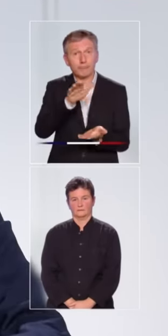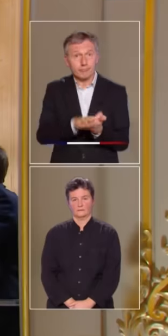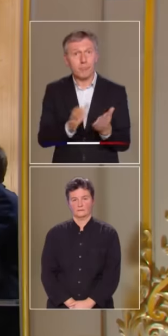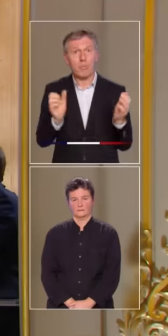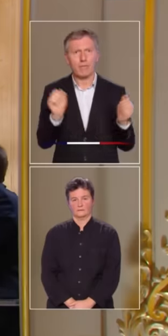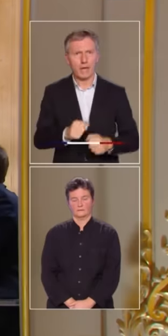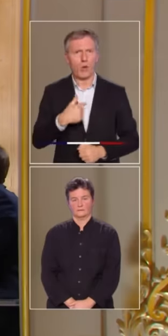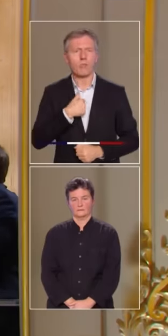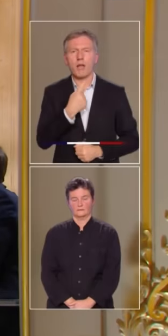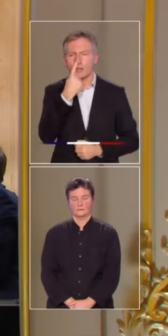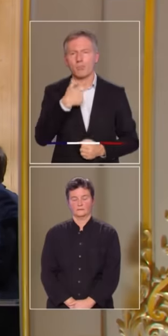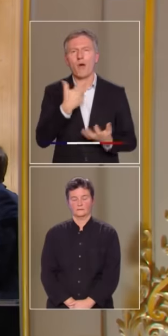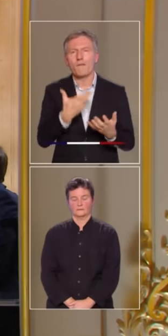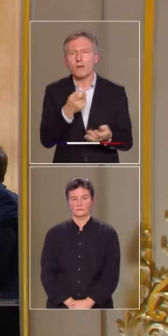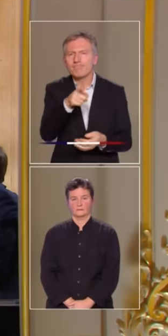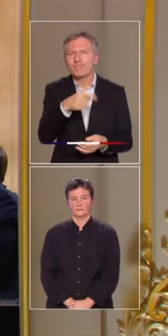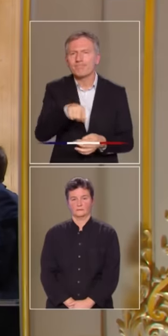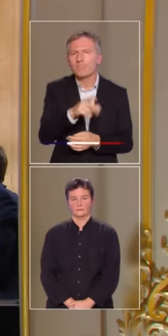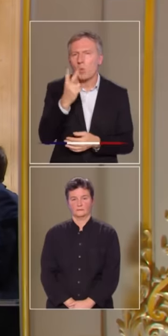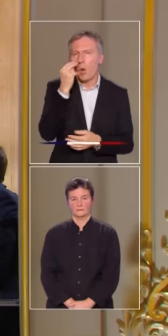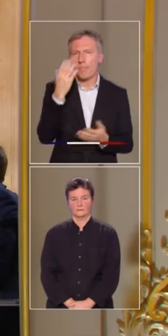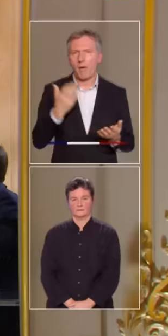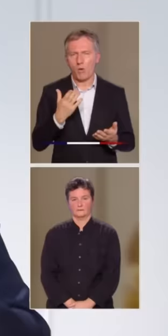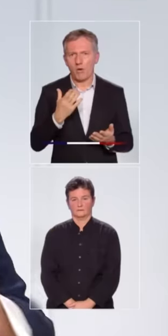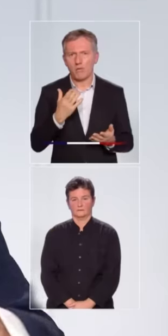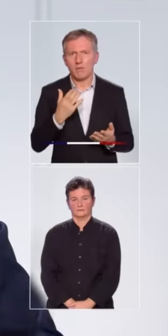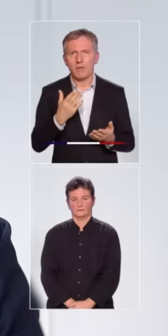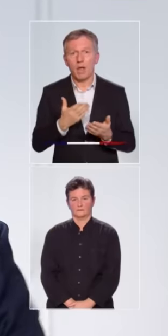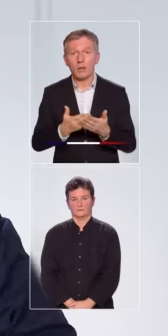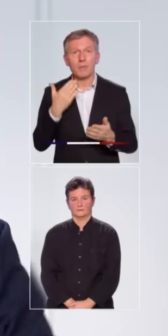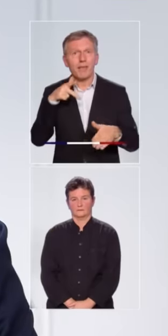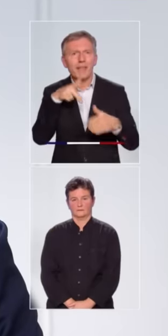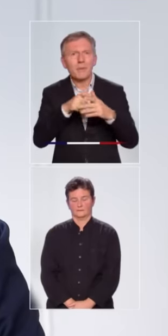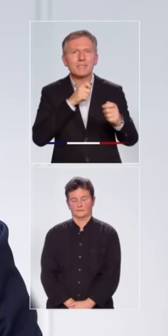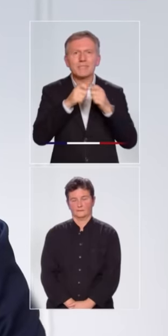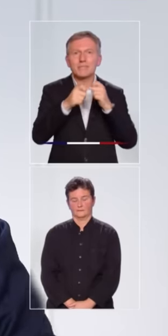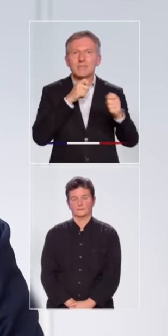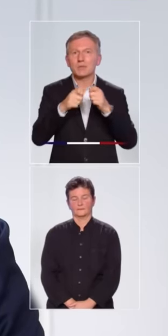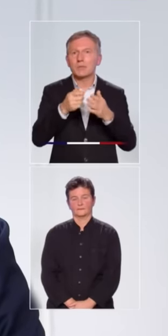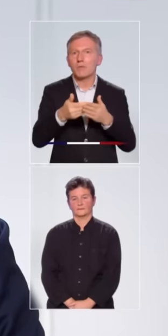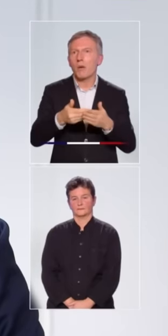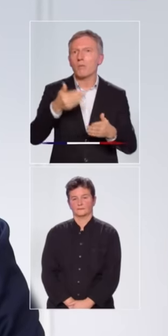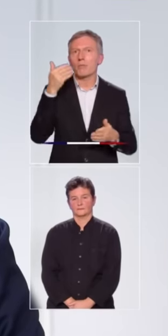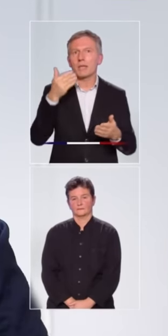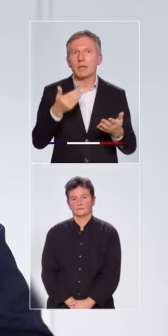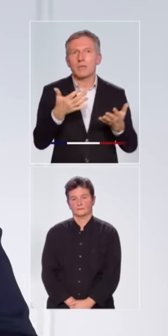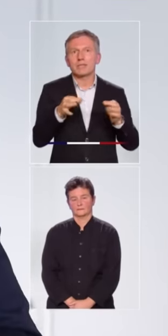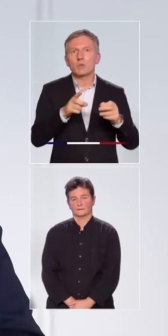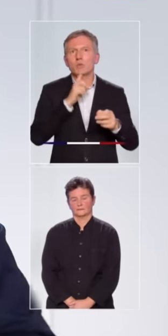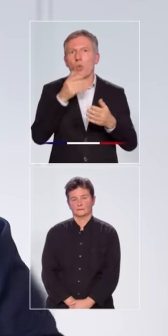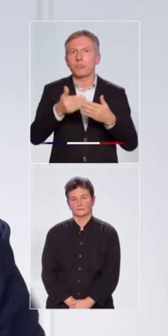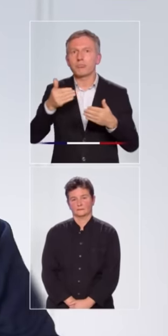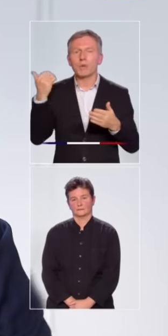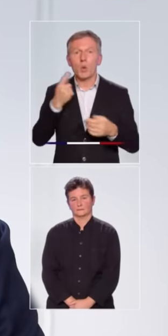que ce que je veux vous faire toucher du doigt, depuis le début de notre conversation et au fond depuis dizaines de jours, et ce que je veux